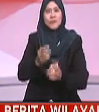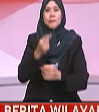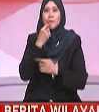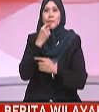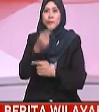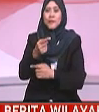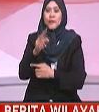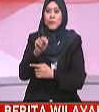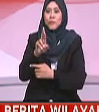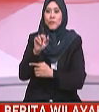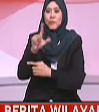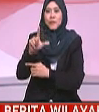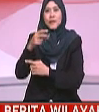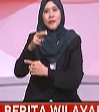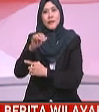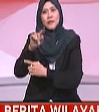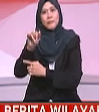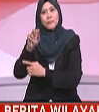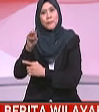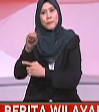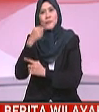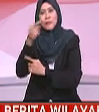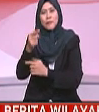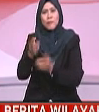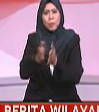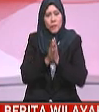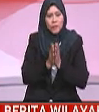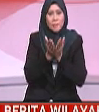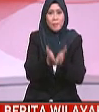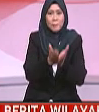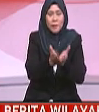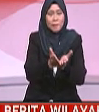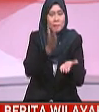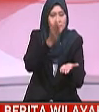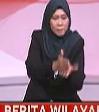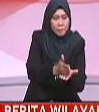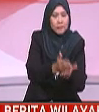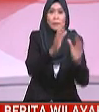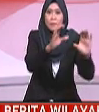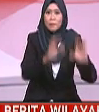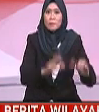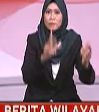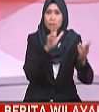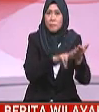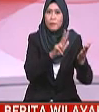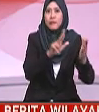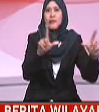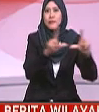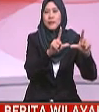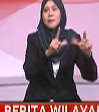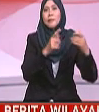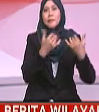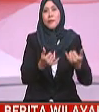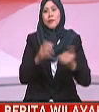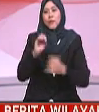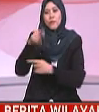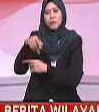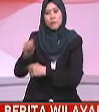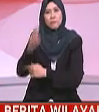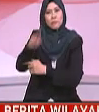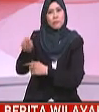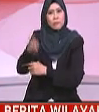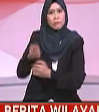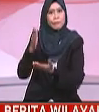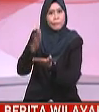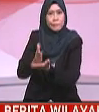Hizam Zakaria berkata kebanyakan kapal memohon untuk bersauh secara sah selepas pelaksanaan ops jangkar haram sejak